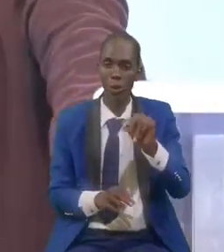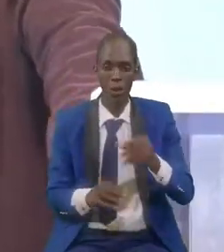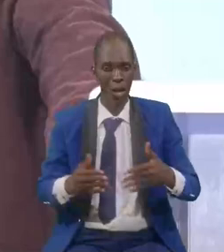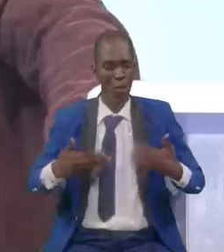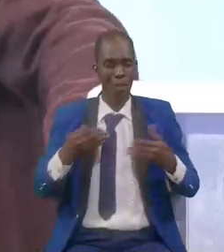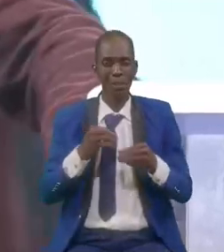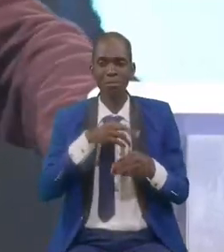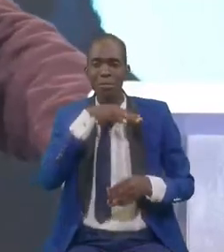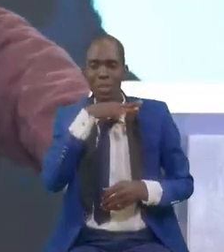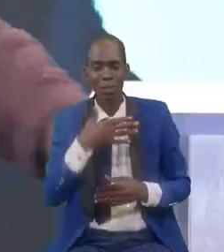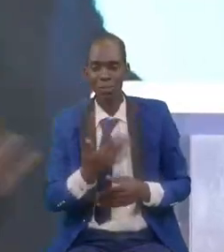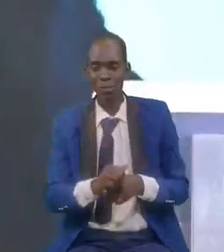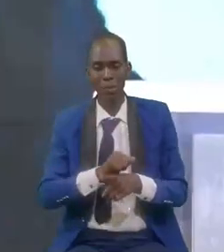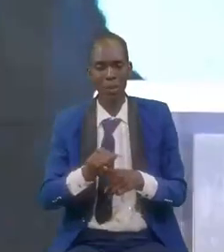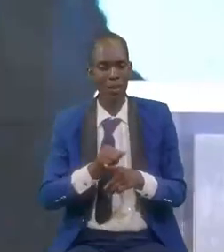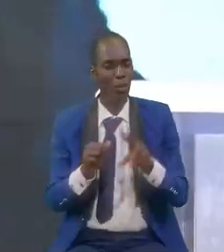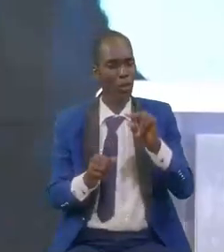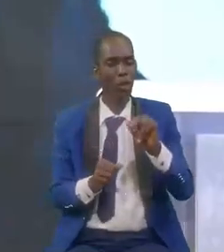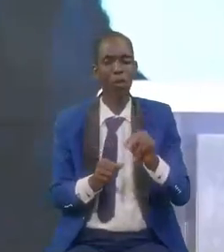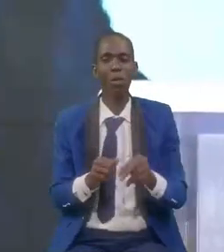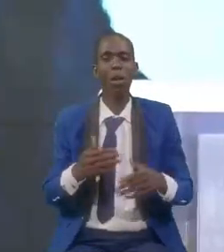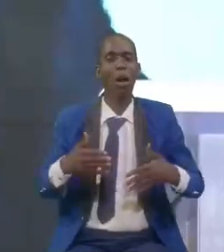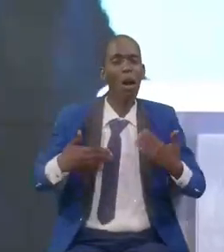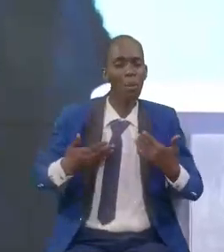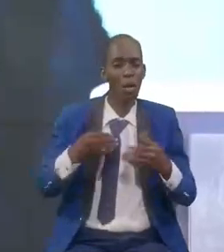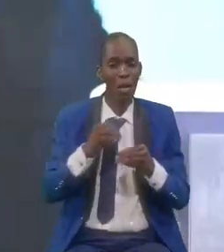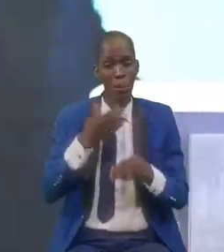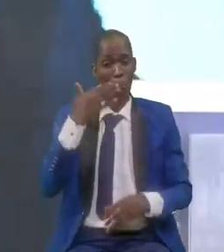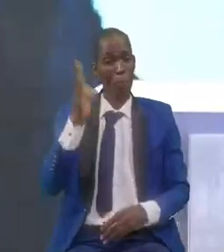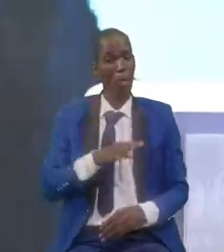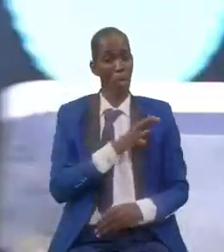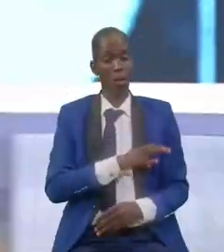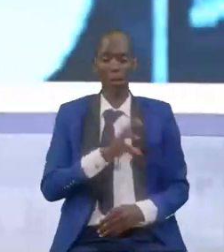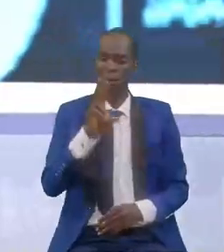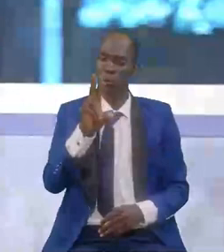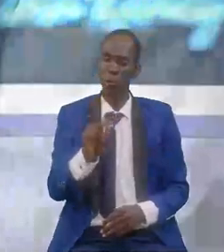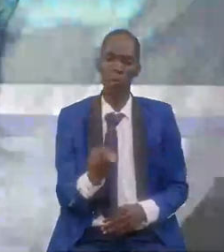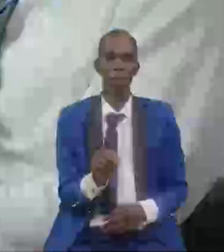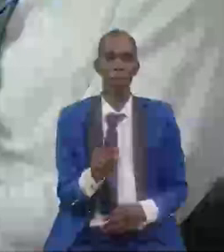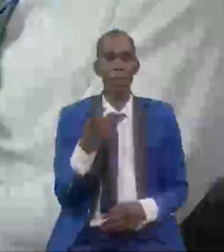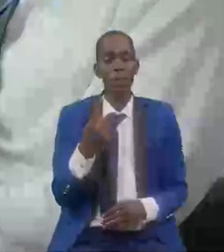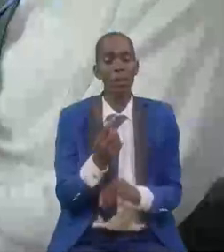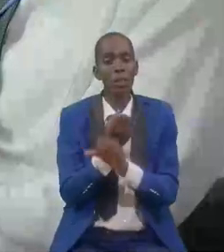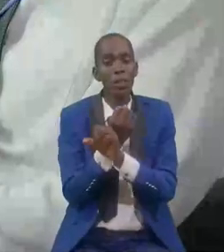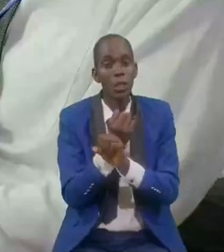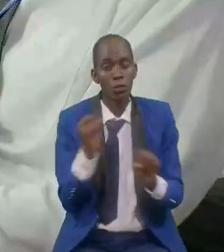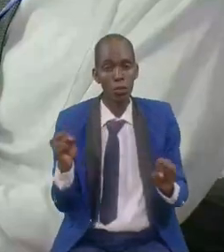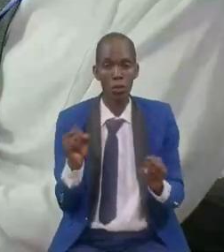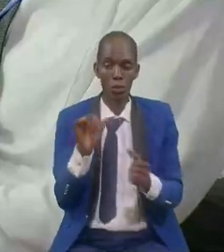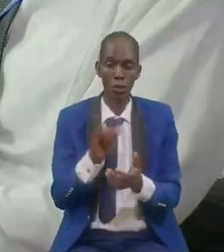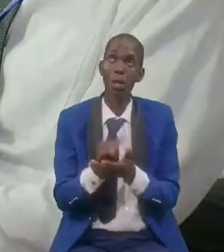rendre dans la souillure, pour nous rendre dans le mauvais caractère. Non! Le salut vient